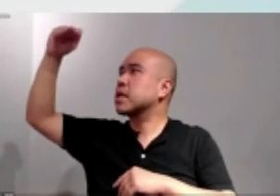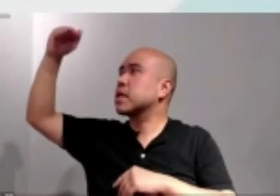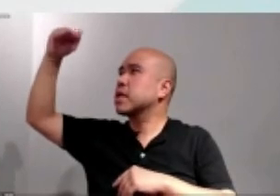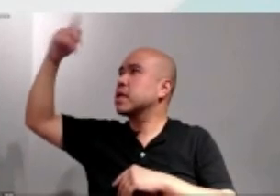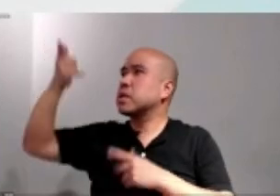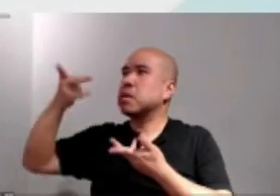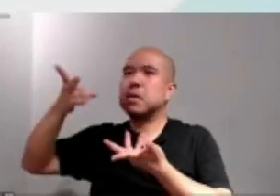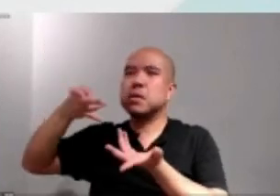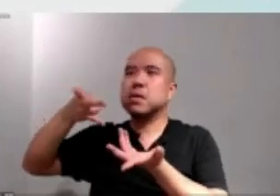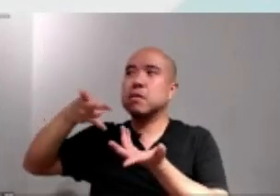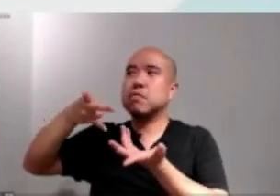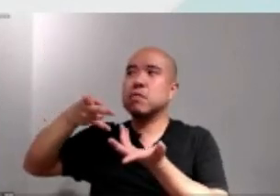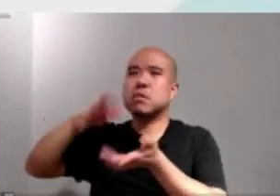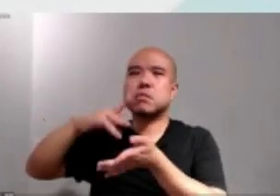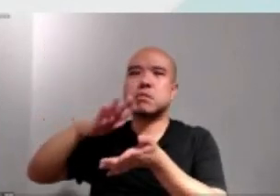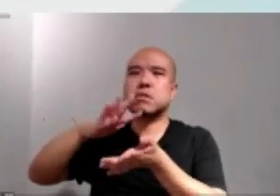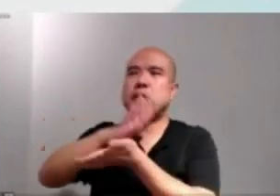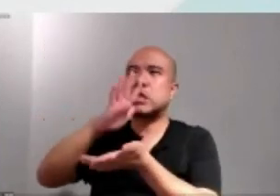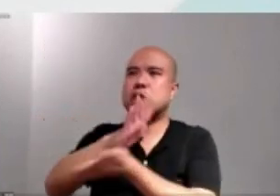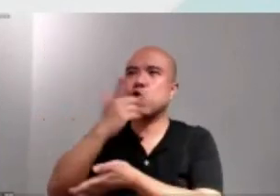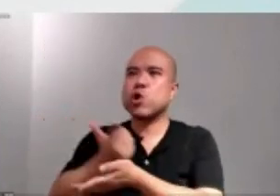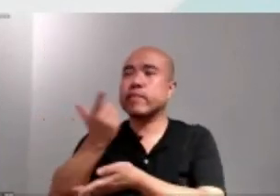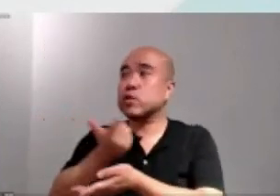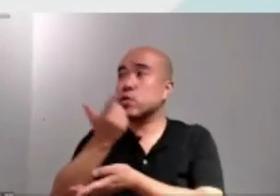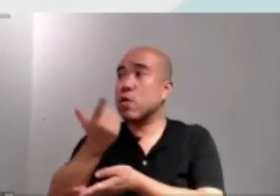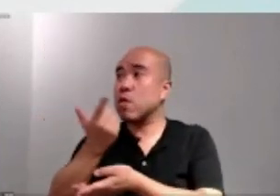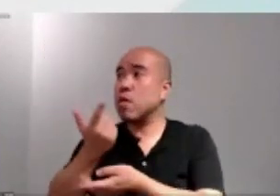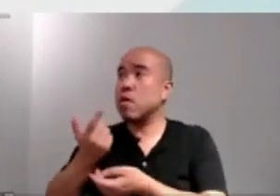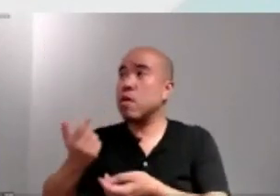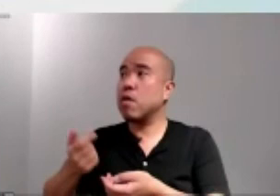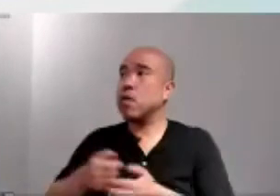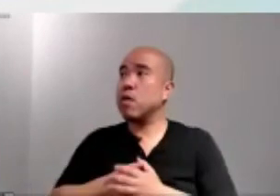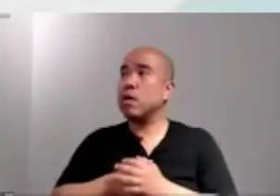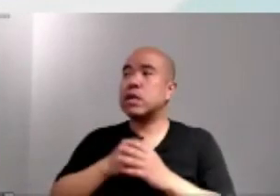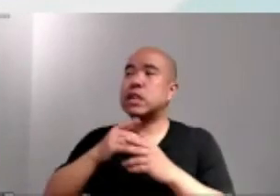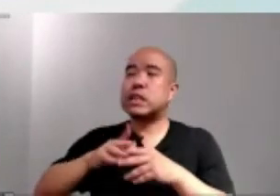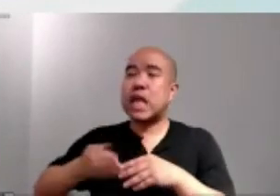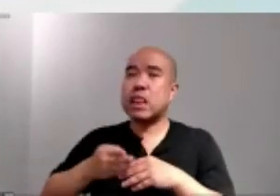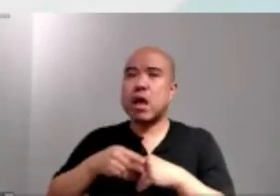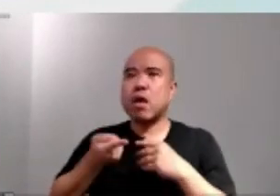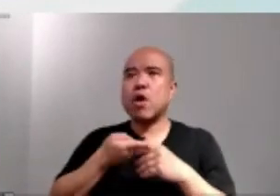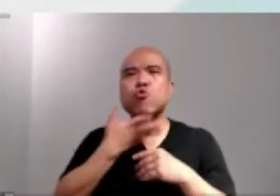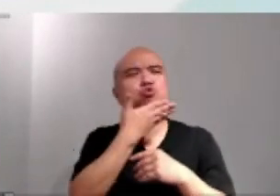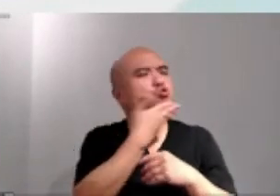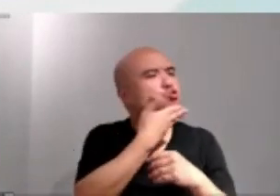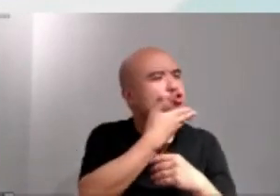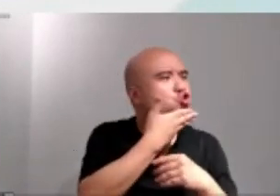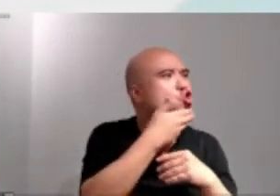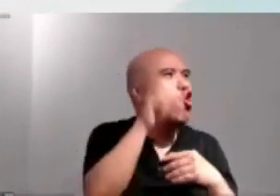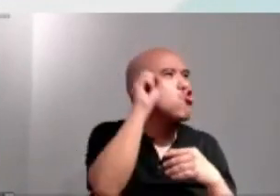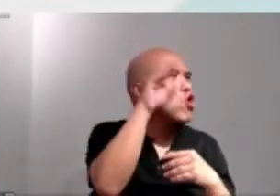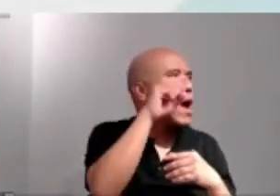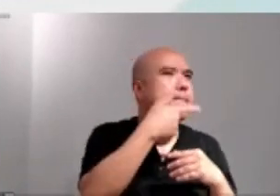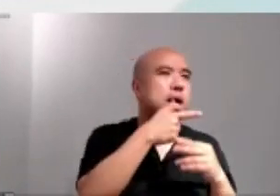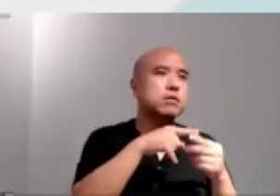咧，全部都亦都好丰富嘅。咁但系咧，如果我哋冇咗年青人嘅冲劲啦，甚至系赤子之心